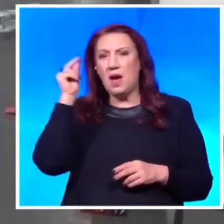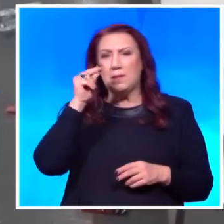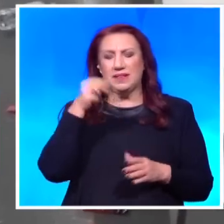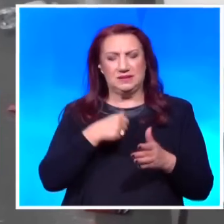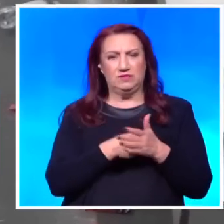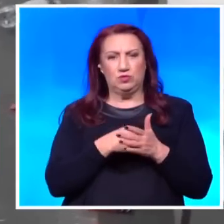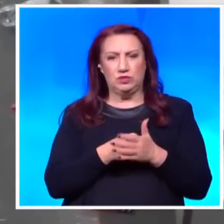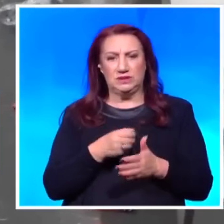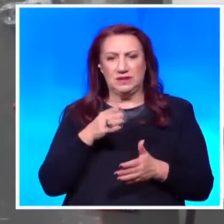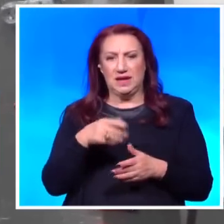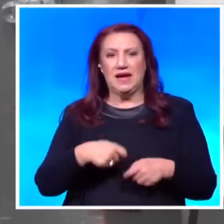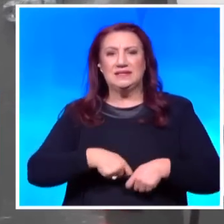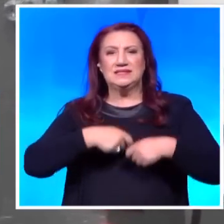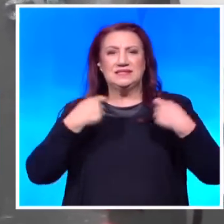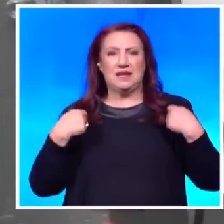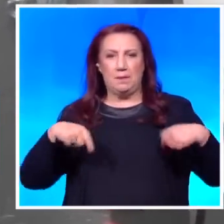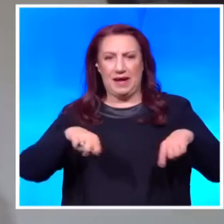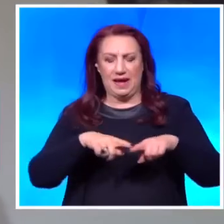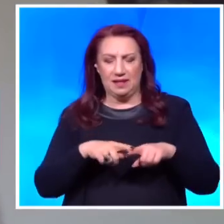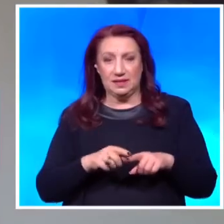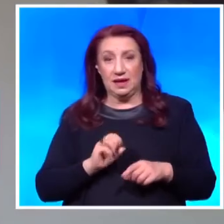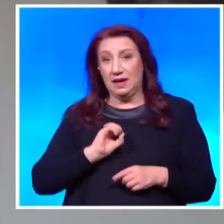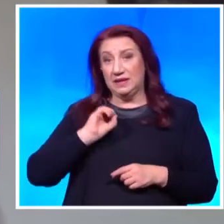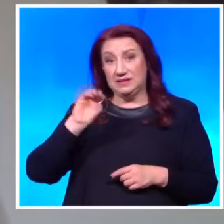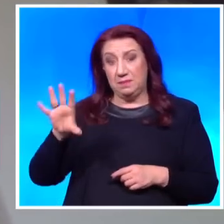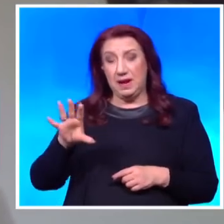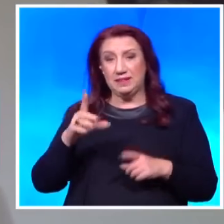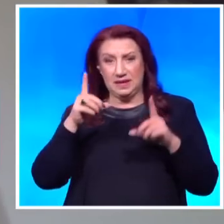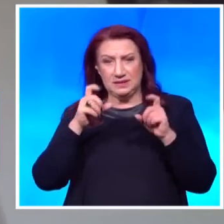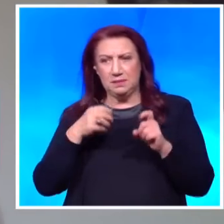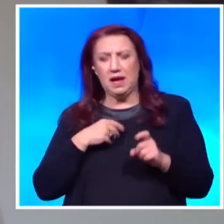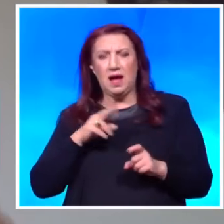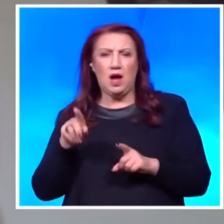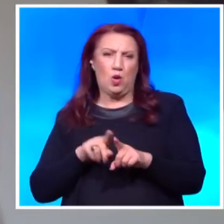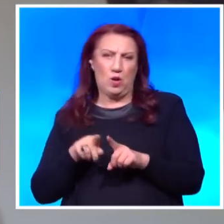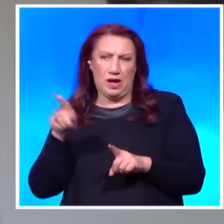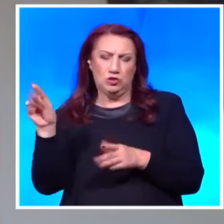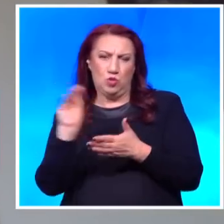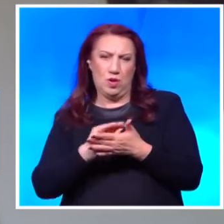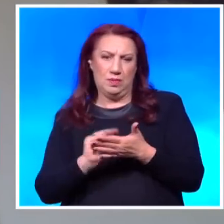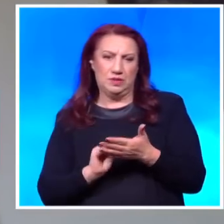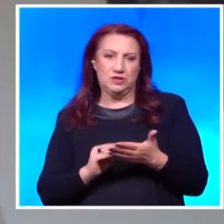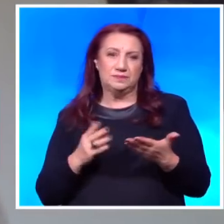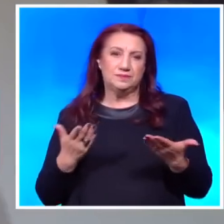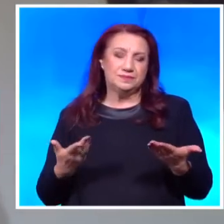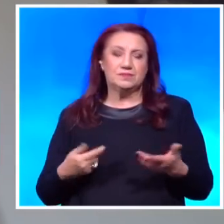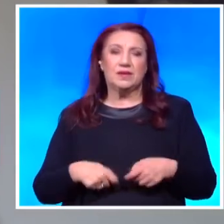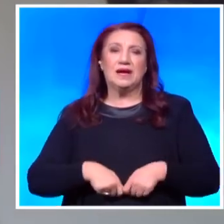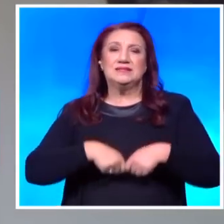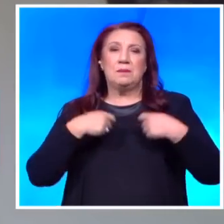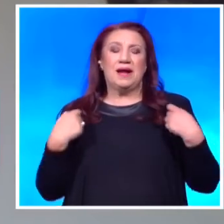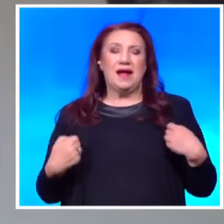съблекалнята. Препратих снимката на мой колега, който написа статията. Понякога съблекалнята на гостите не е най-чистото място на